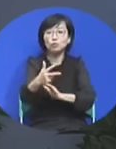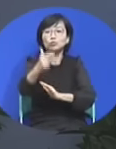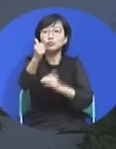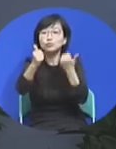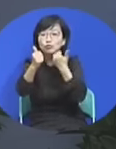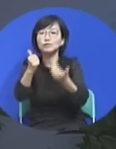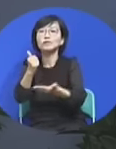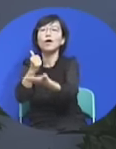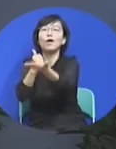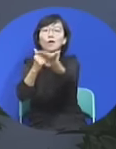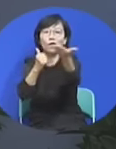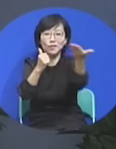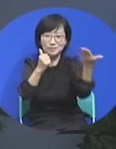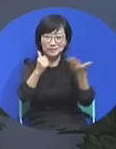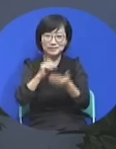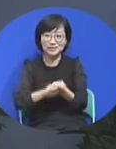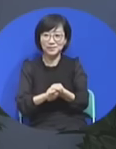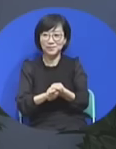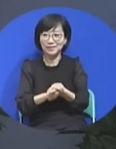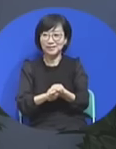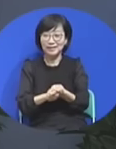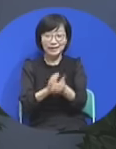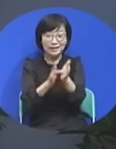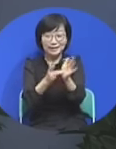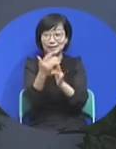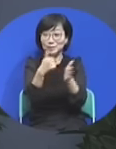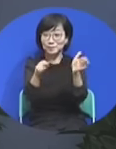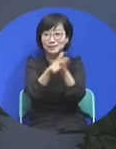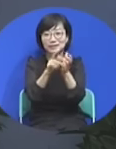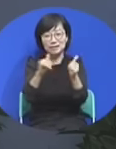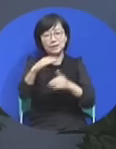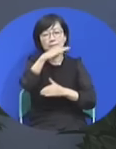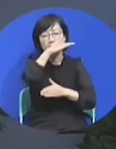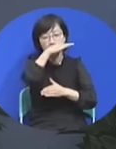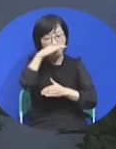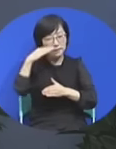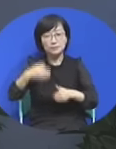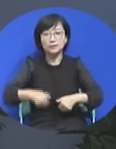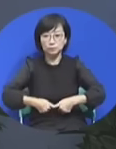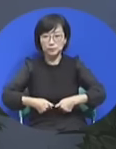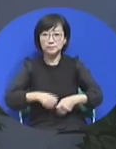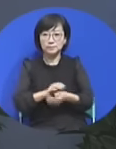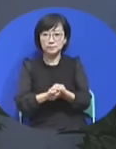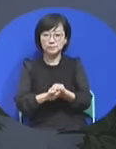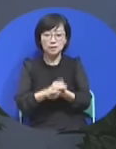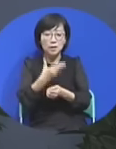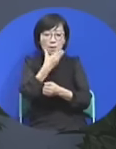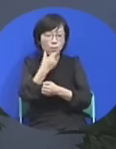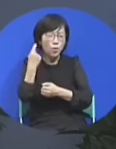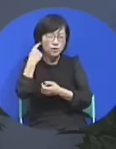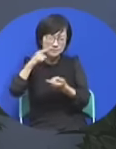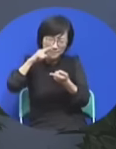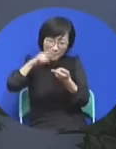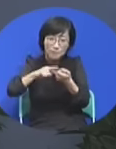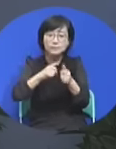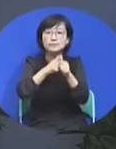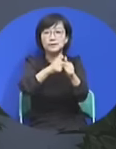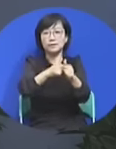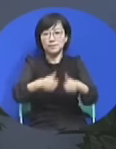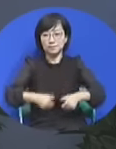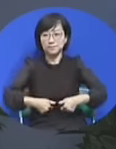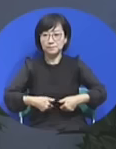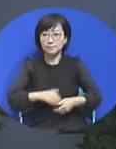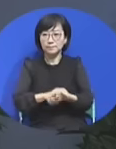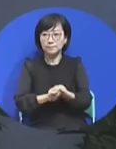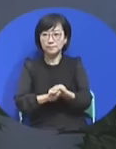main figures who fulfill that. 기독교인 올바르게 해야 됩니다. Christians must do things 기독교인부터 복음대로 해야 됩니다. Christians first and foremost. 기독교인부터 하나님의